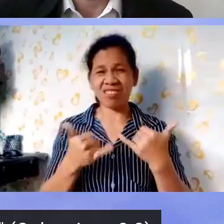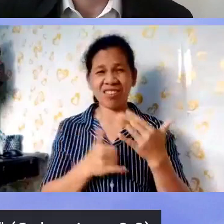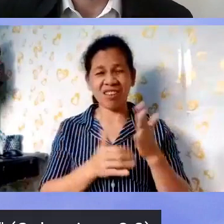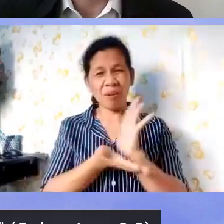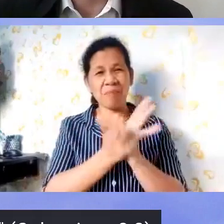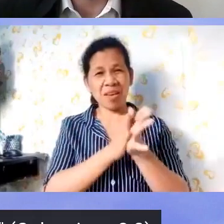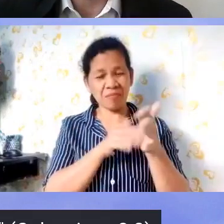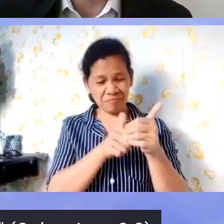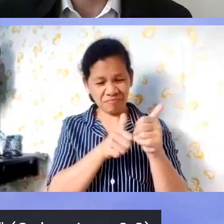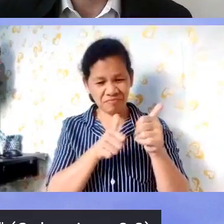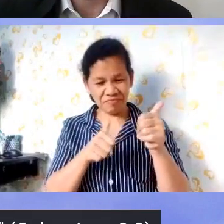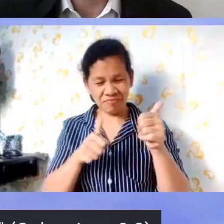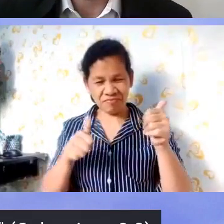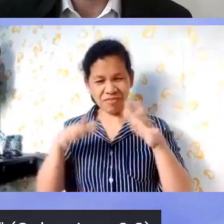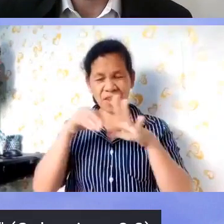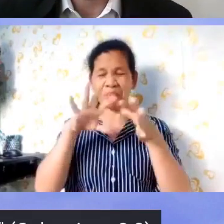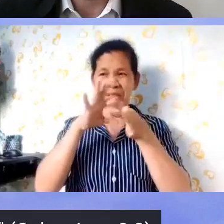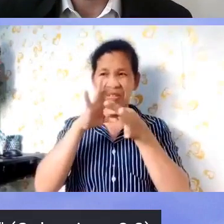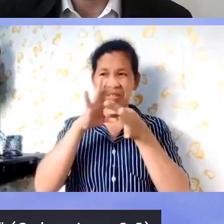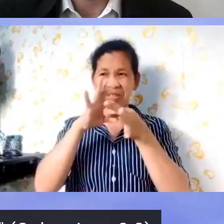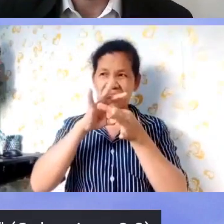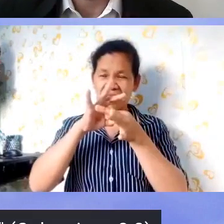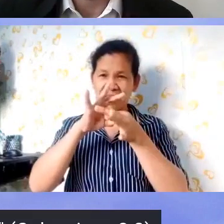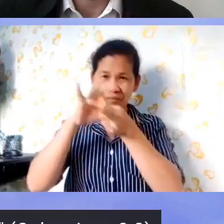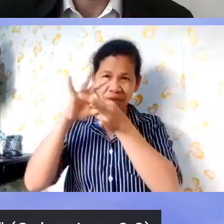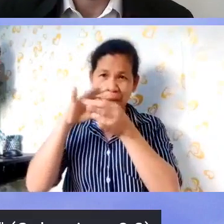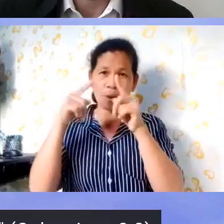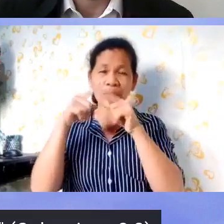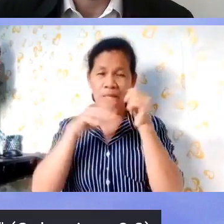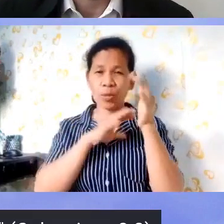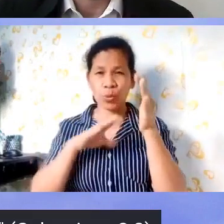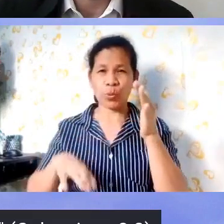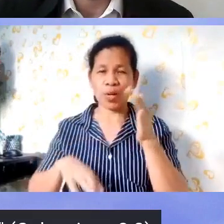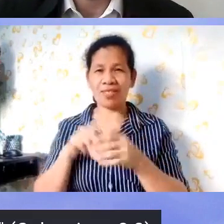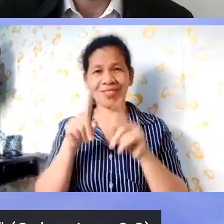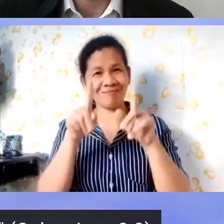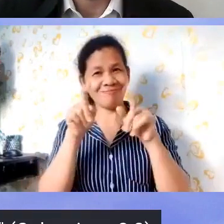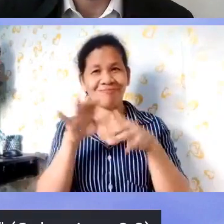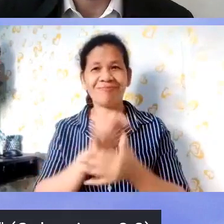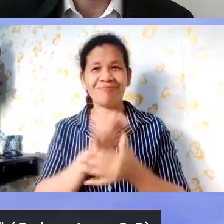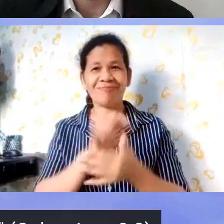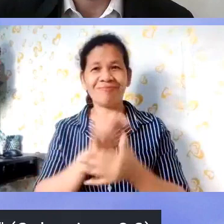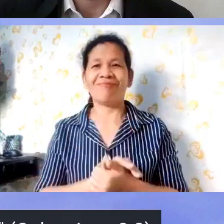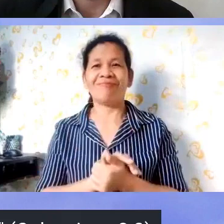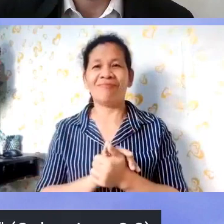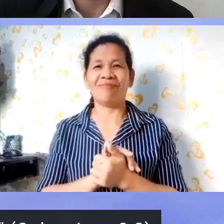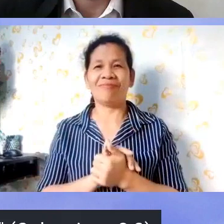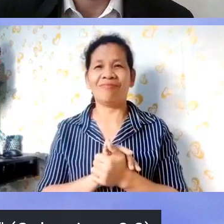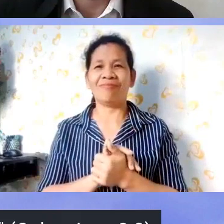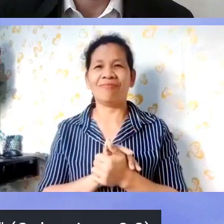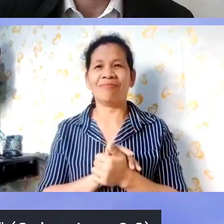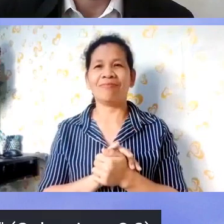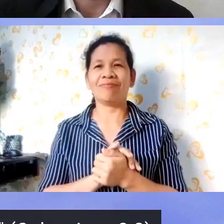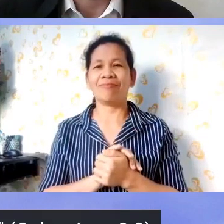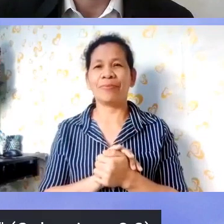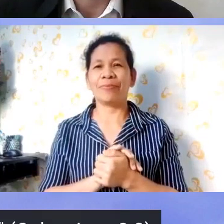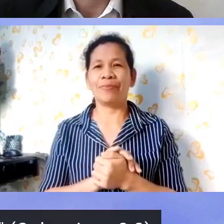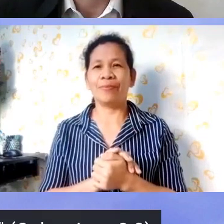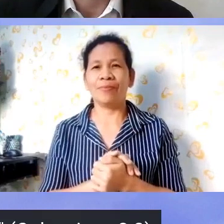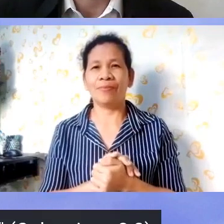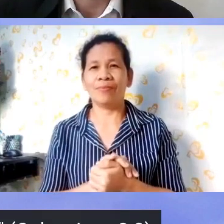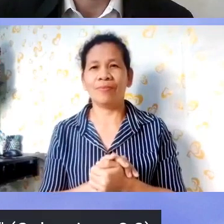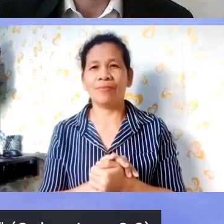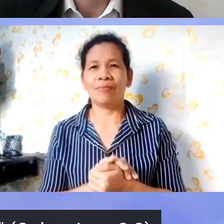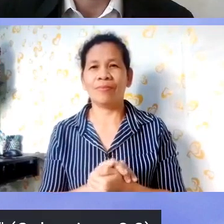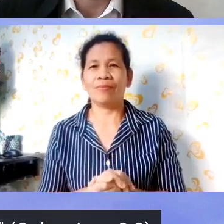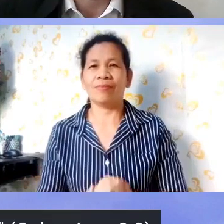Kristo. Alam niya, isa pong maganda na kasi kung bakit po tayo sinasabihan ng Panginoon na